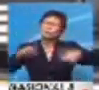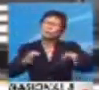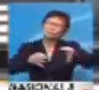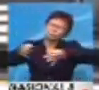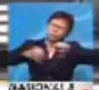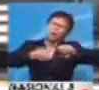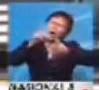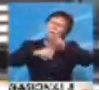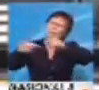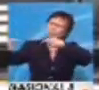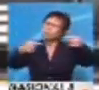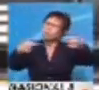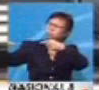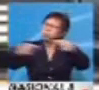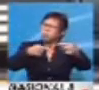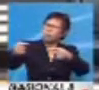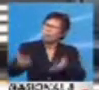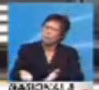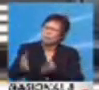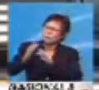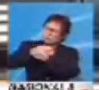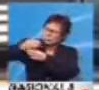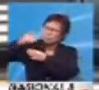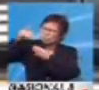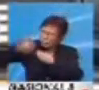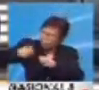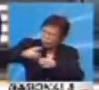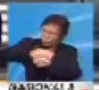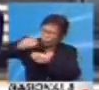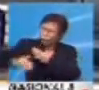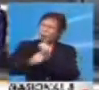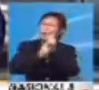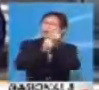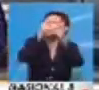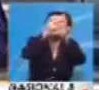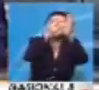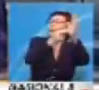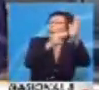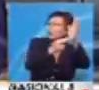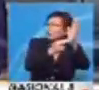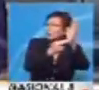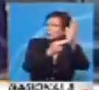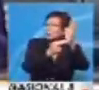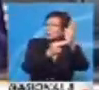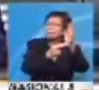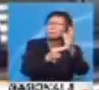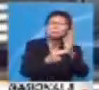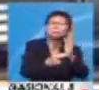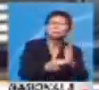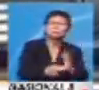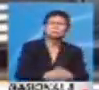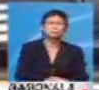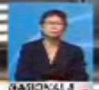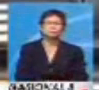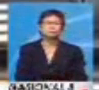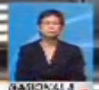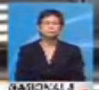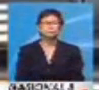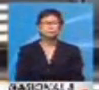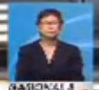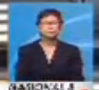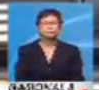sebarang pertikaian hendaklah diselesaikan melalui undang-undang terbangsa termasuk yang disebutkan oleh yang bernama